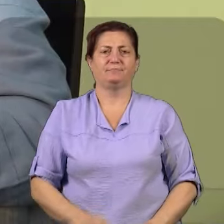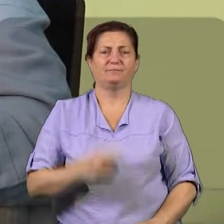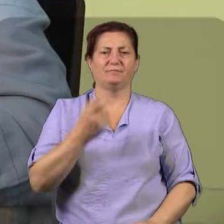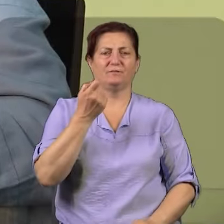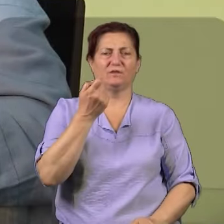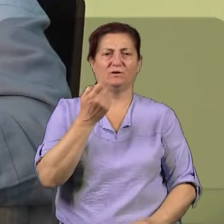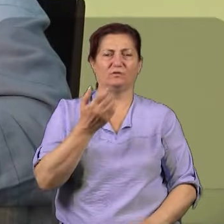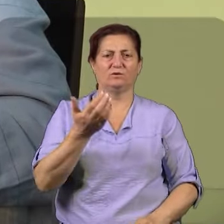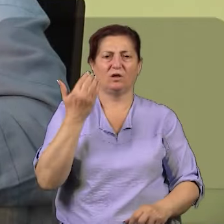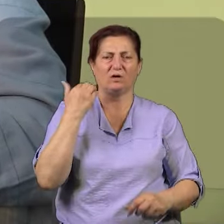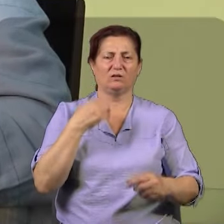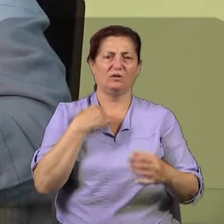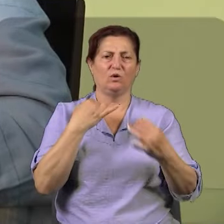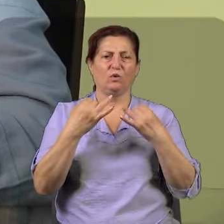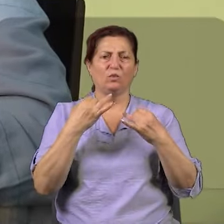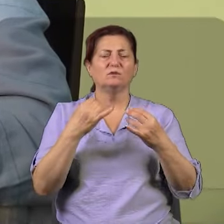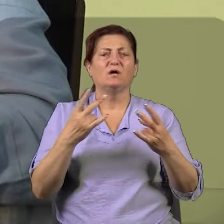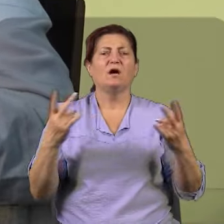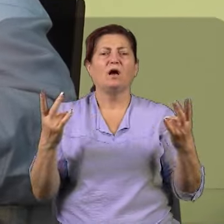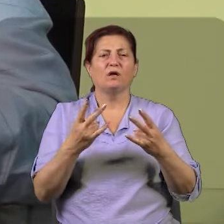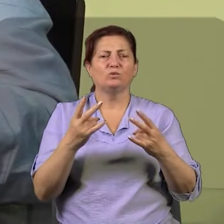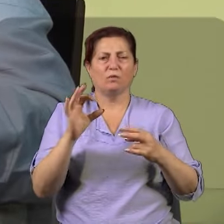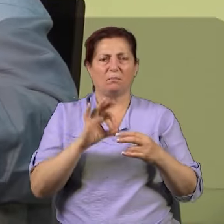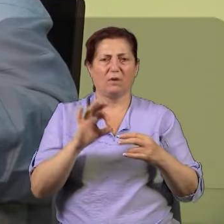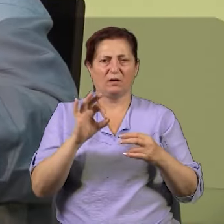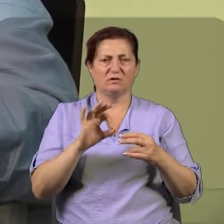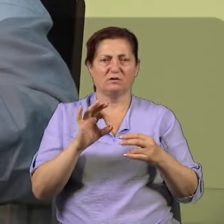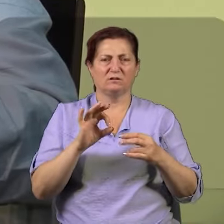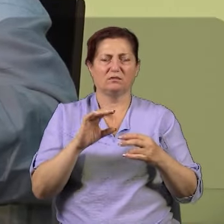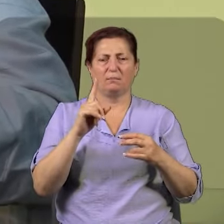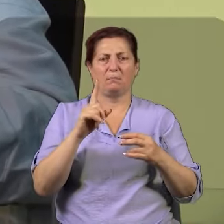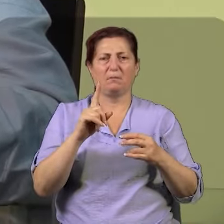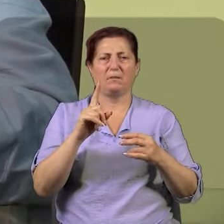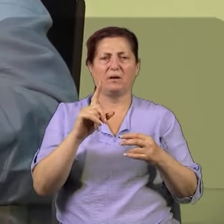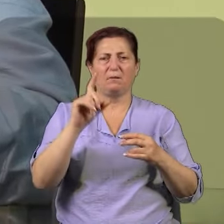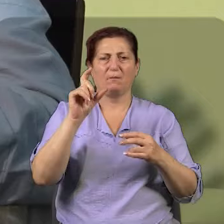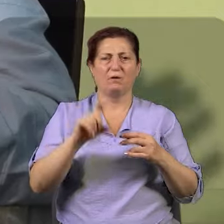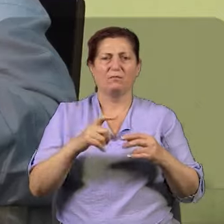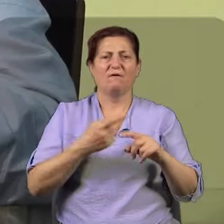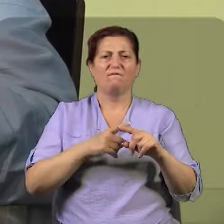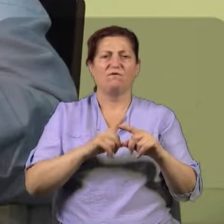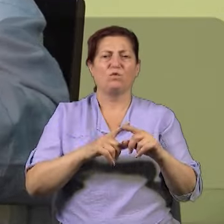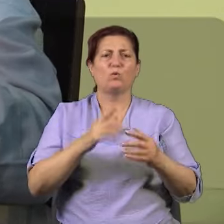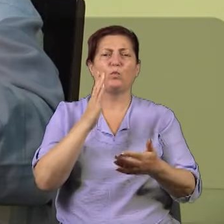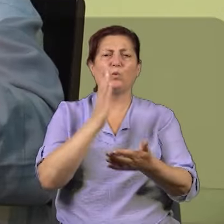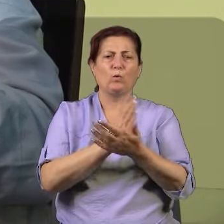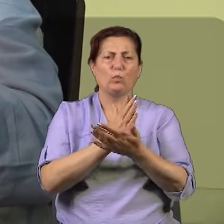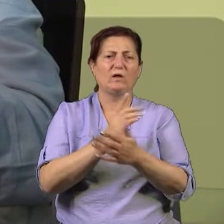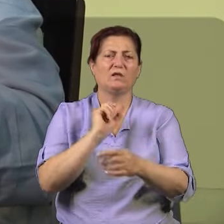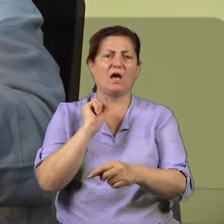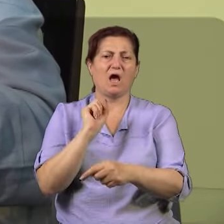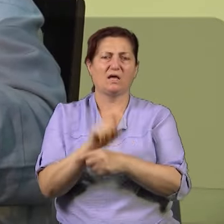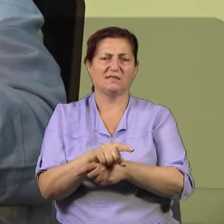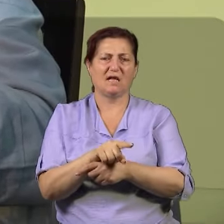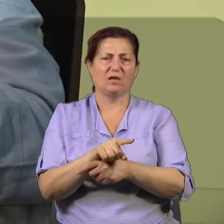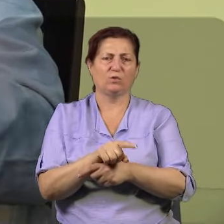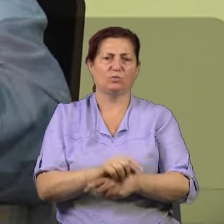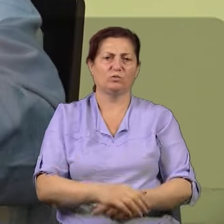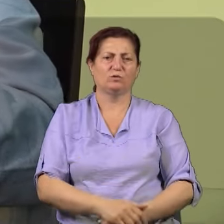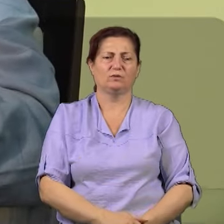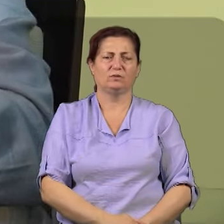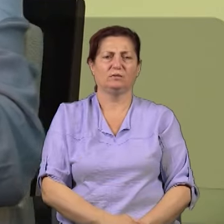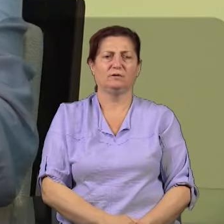որ անհրաժեշտության մասին, հա, միջգերատեսչական մի մարմնի, որը կունենա հանձնարարություն